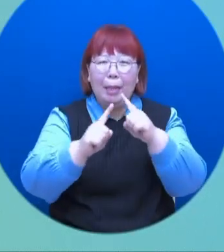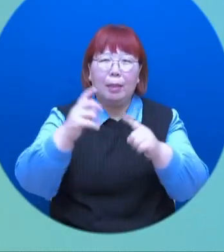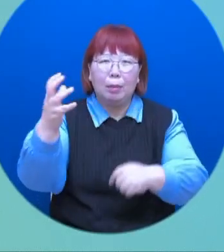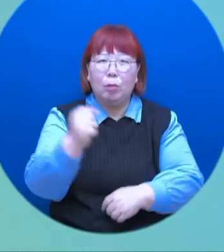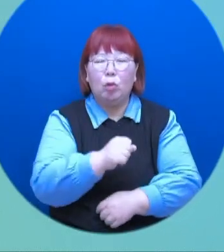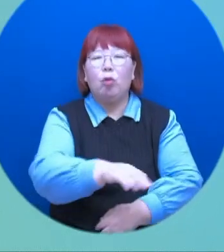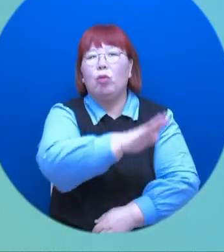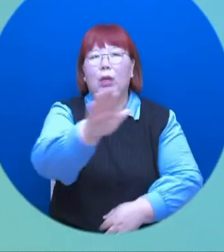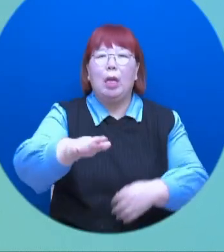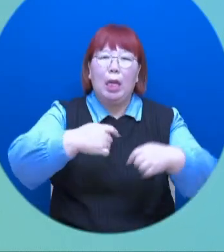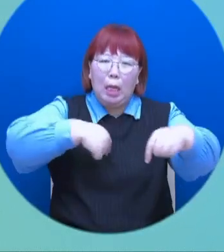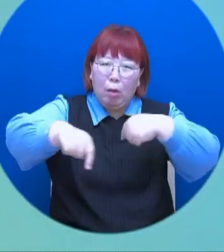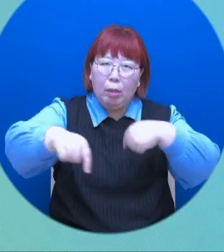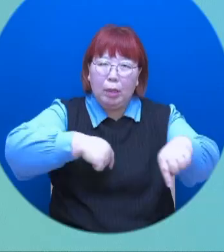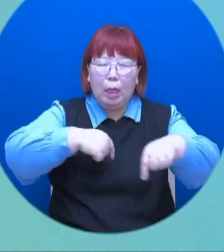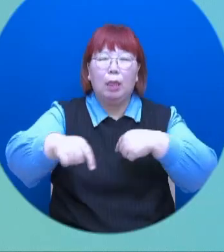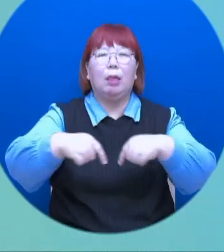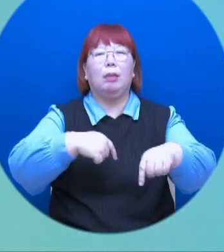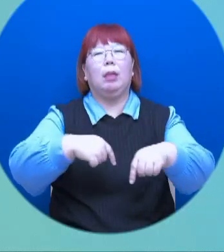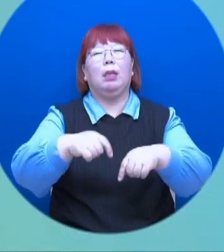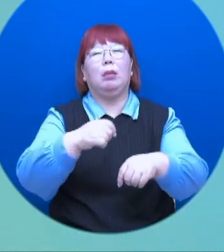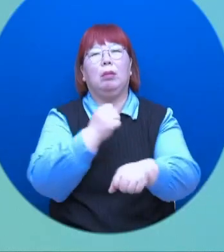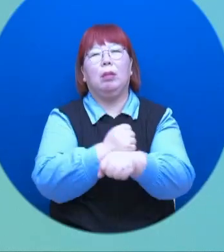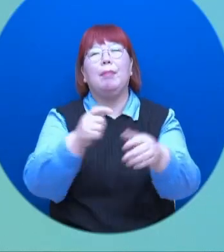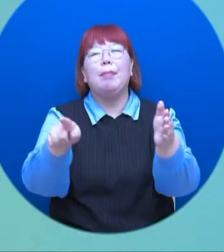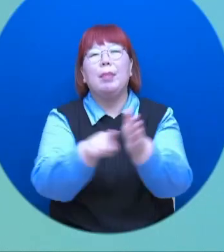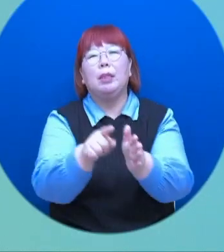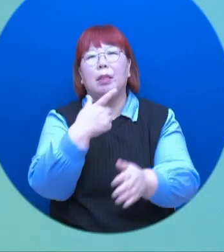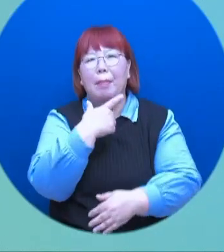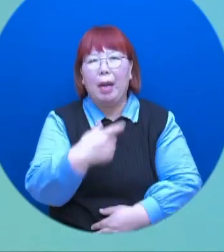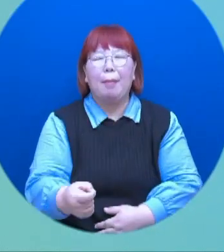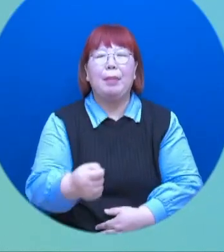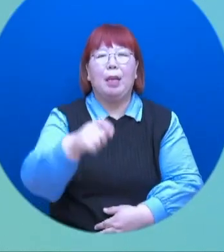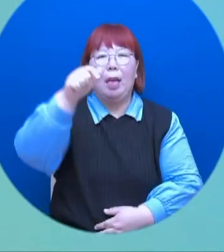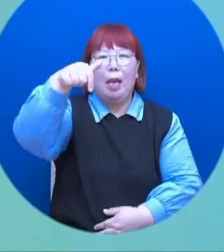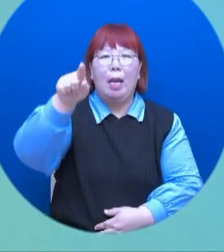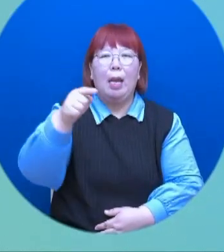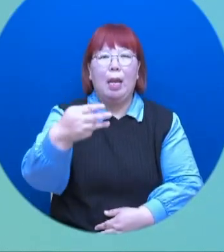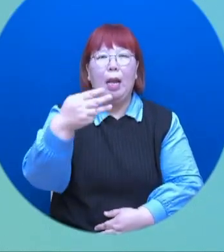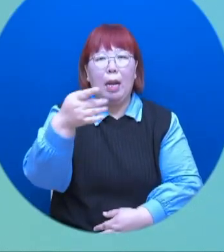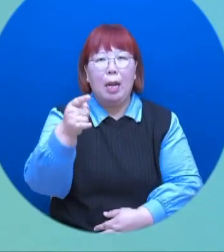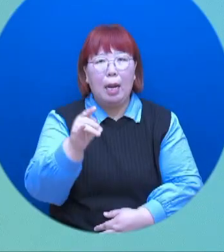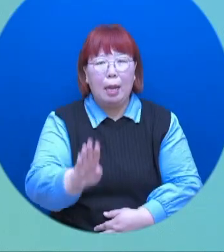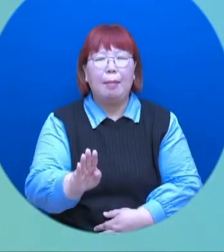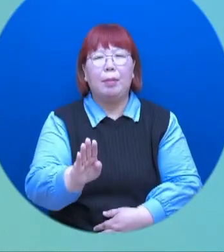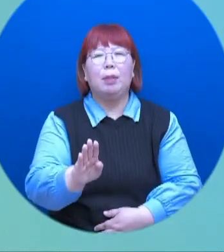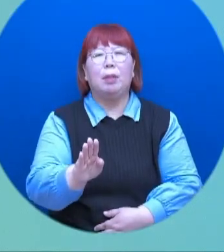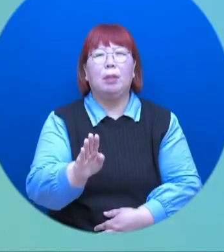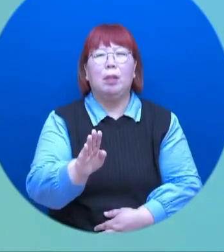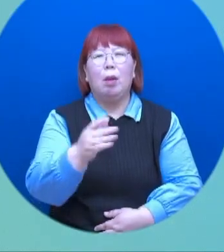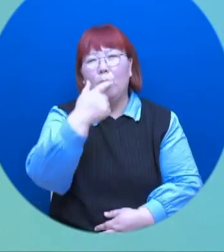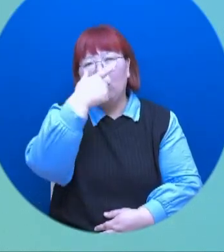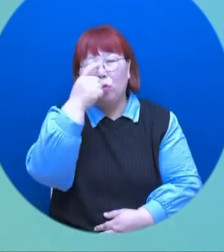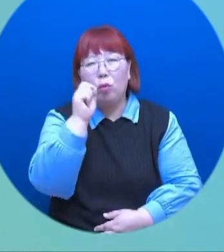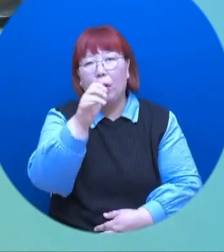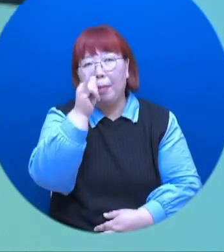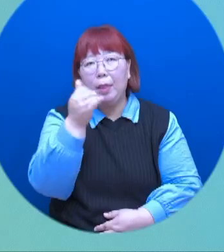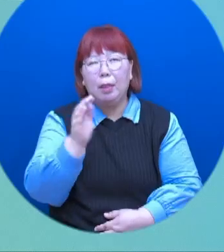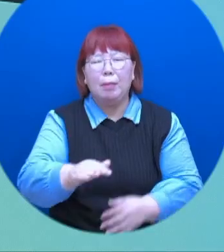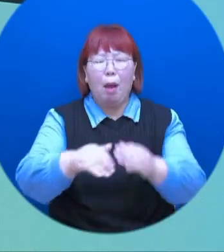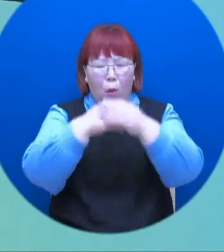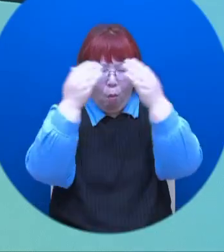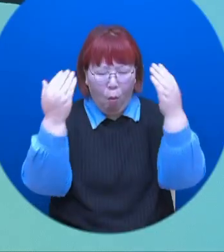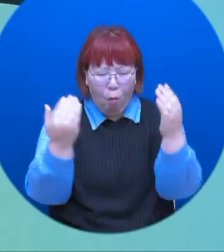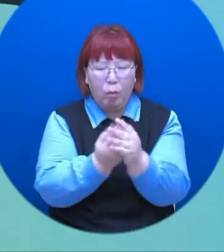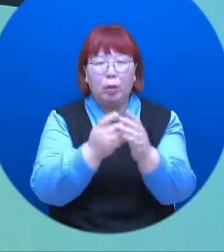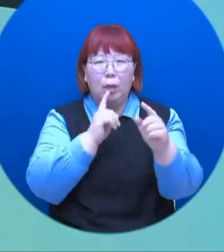거 믿으시기를 주의 이름으로 축원합니다. 갈렙이 비록 부족하지만은 그 하나님의 말씀을